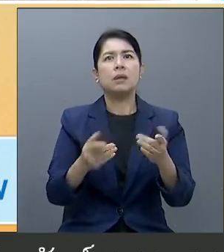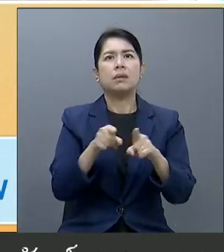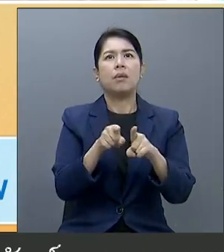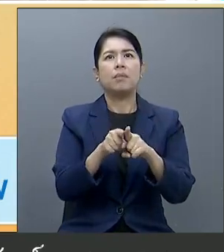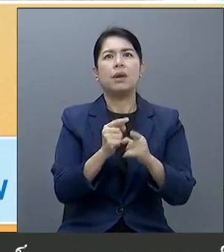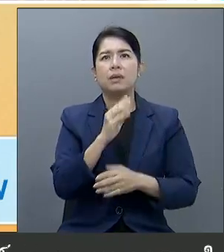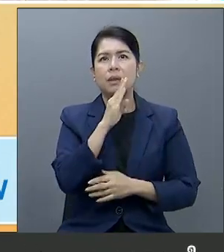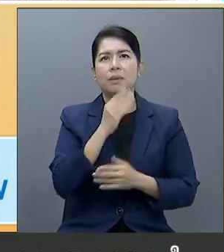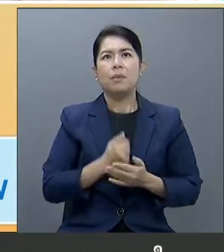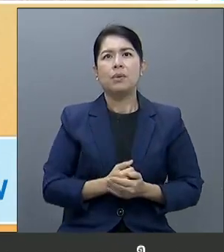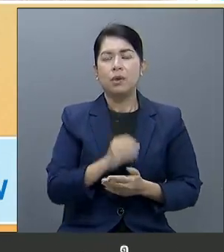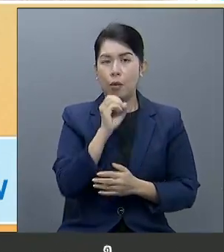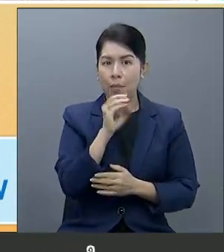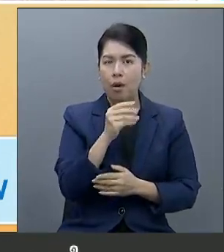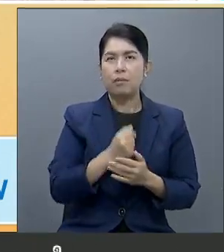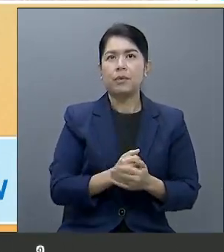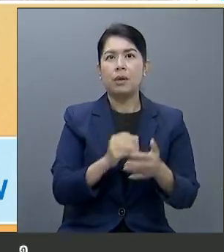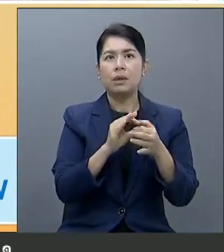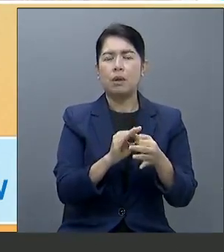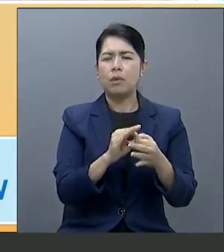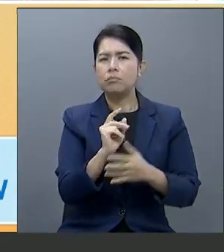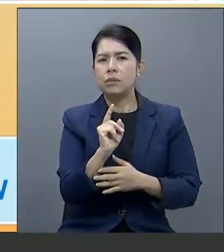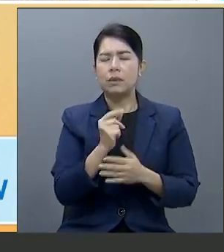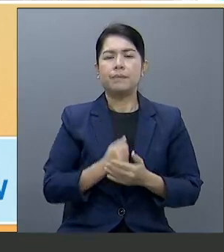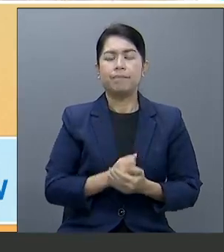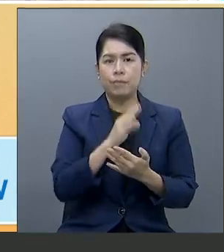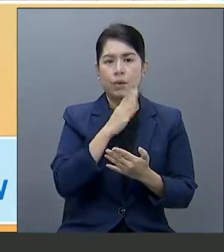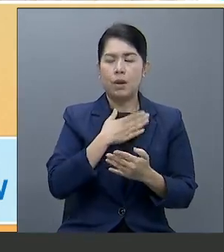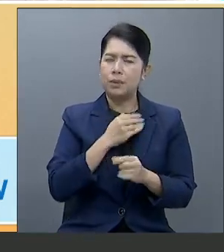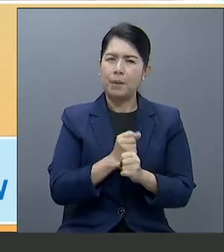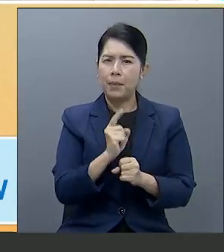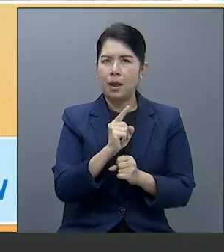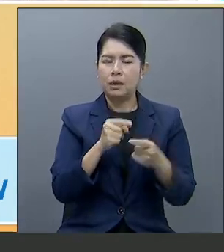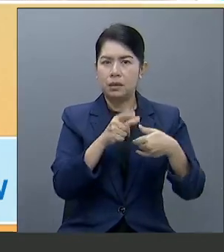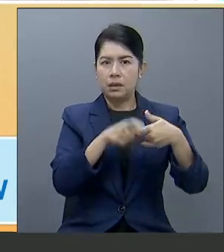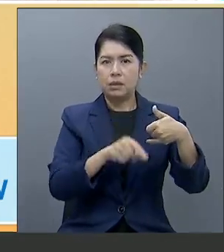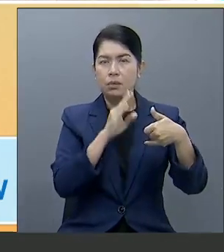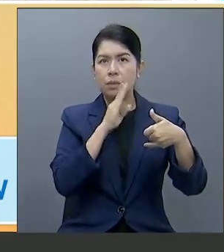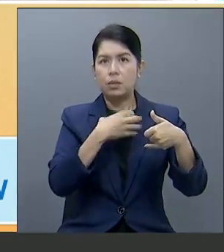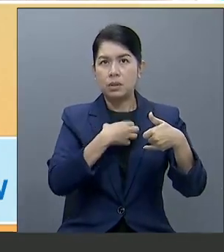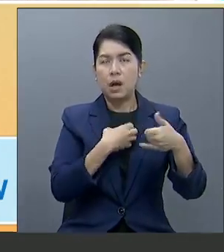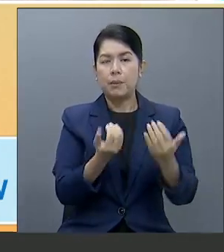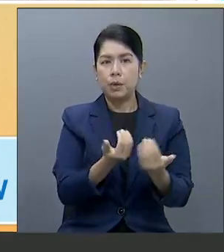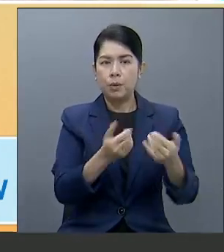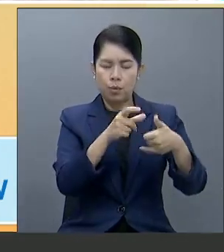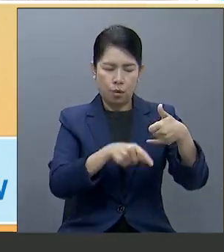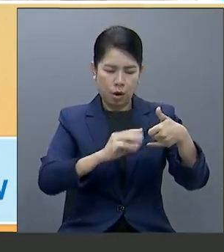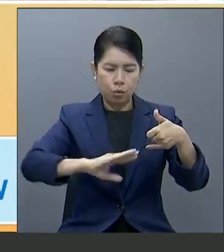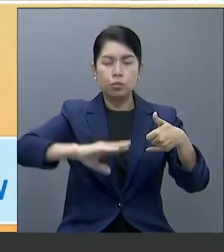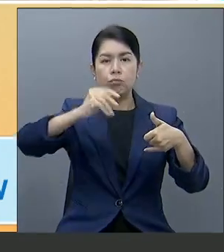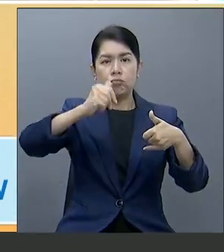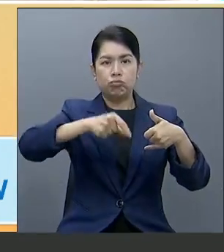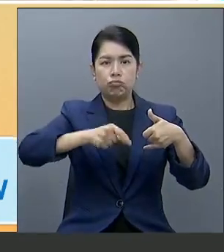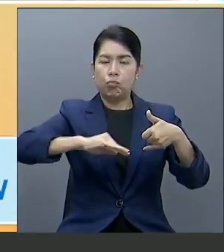เอนเซอร์ได้นะคะว่าบอกว่าเฮ้ยเราอยากเห็นว่าแบบเราทำยังไงที่เขาอยากจะแบบอยากมีลูกหรือว่าให้ลูกเขาเติบโตเป็นแบบประชากร